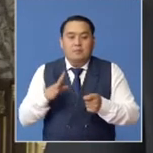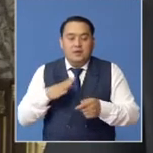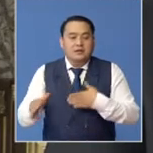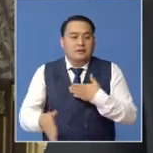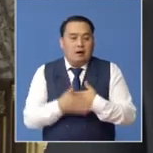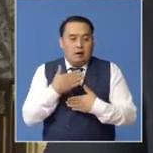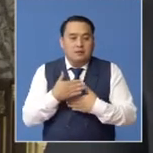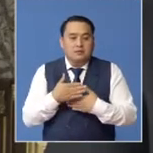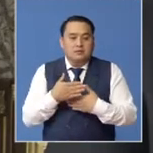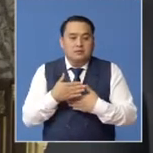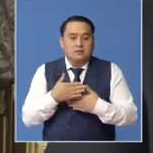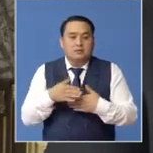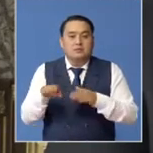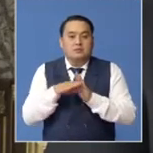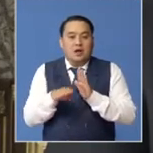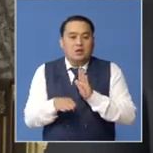наказаны статьей,